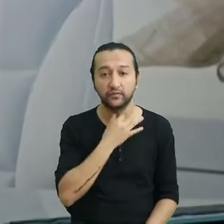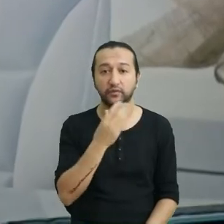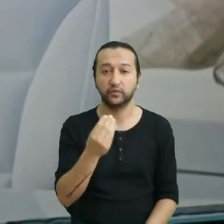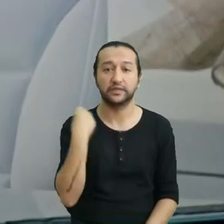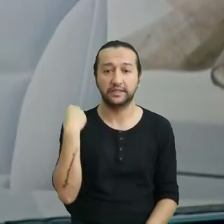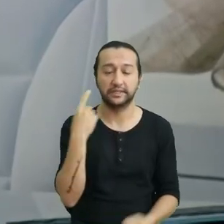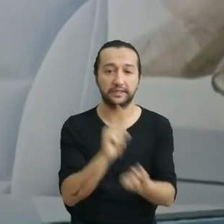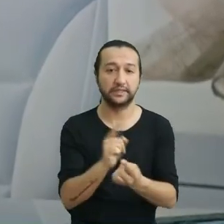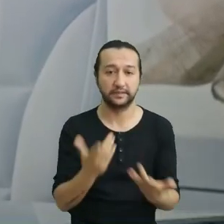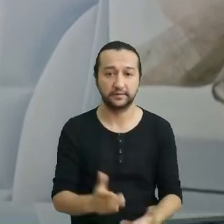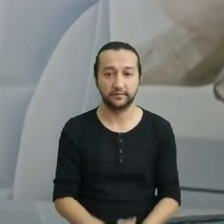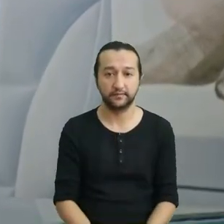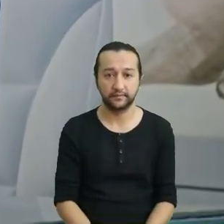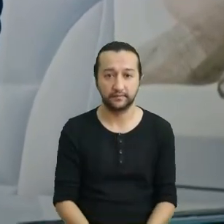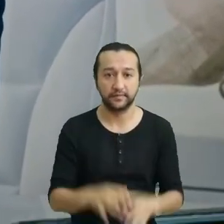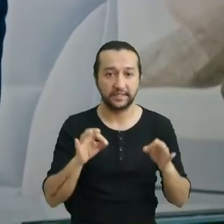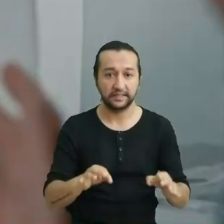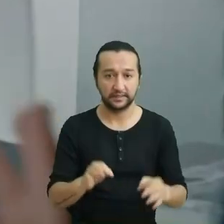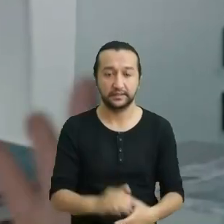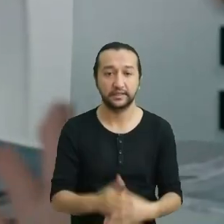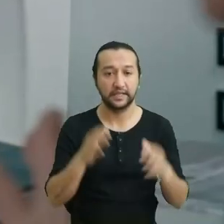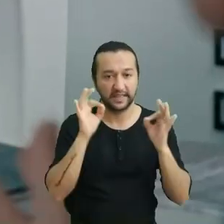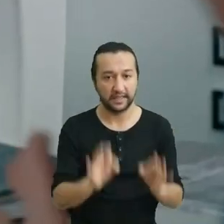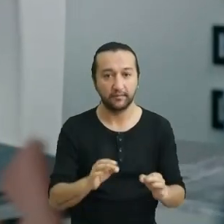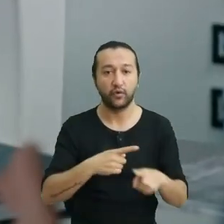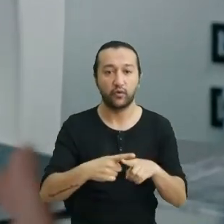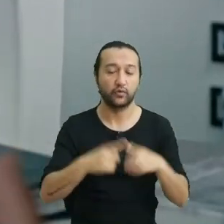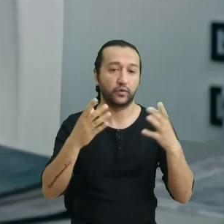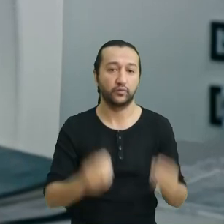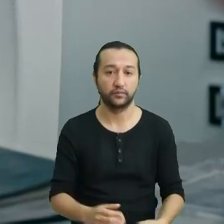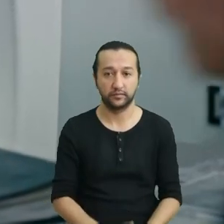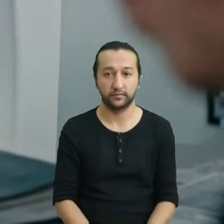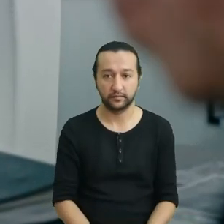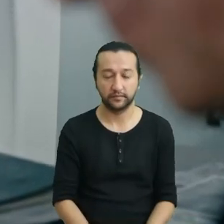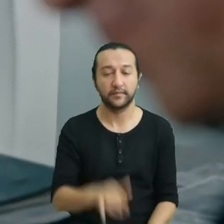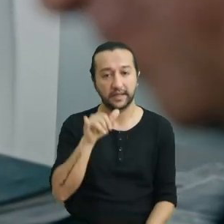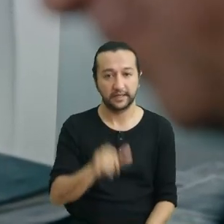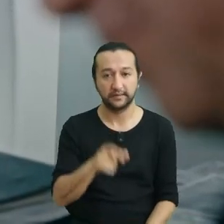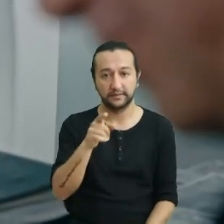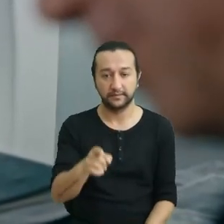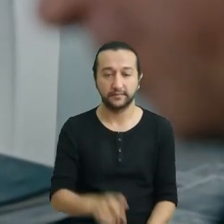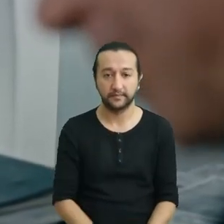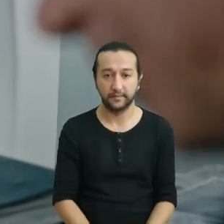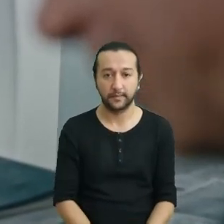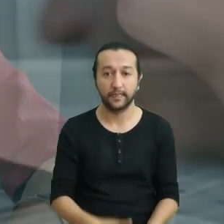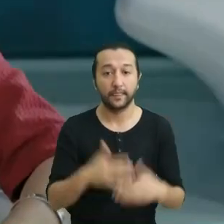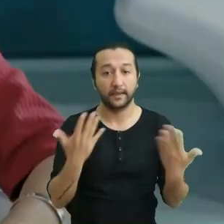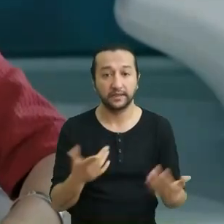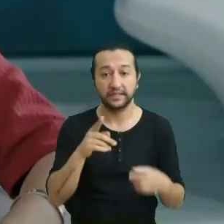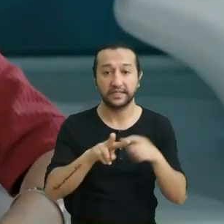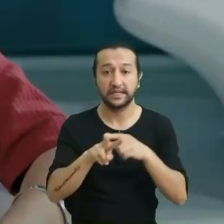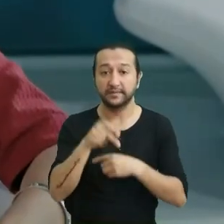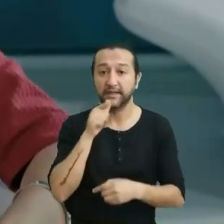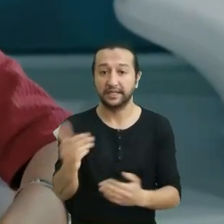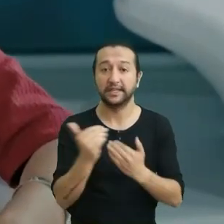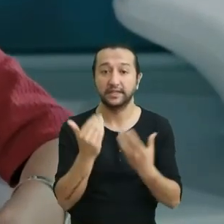Çok yeniydik. Şimdi tam bir ortak olduk. Haklısınız. Ancak Yağız Bey'in